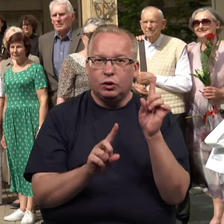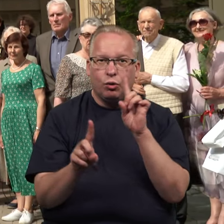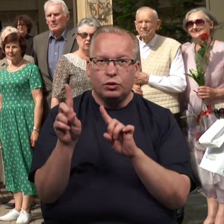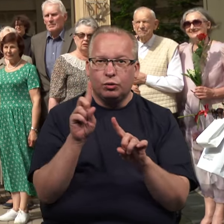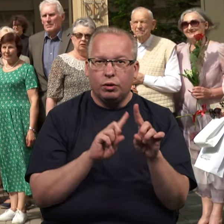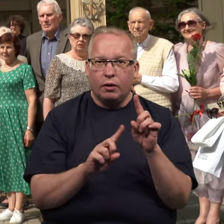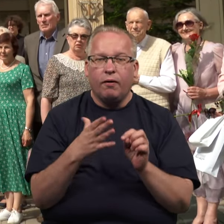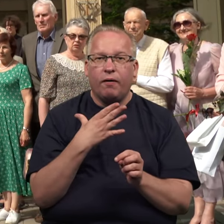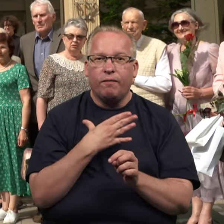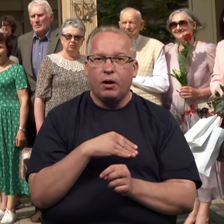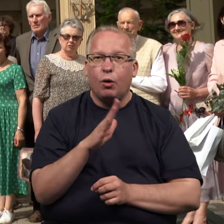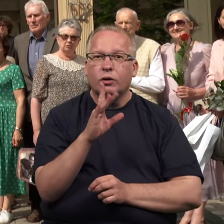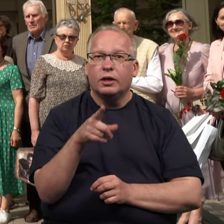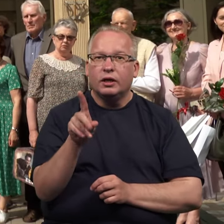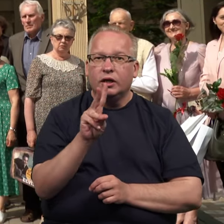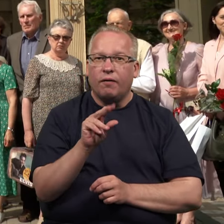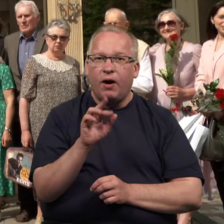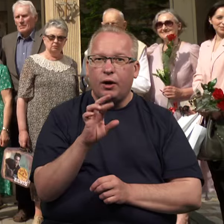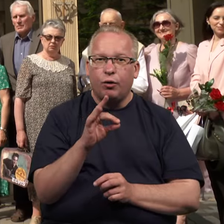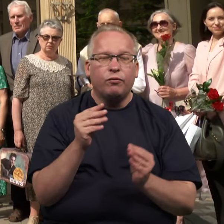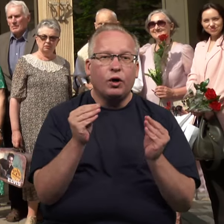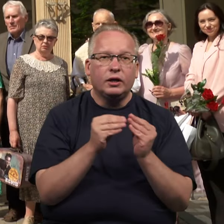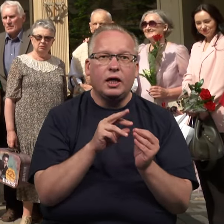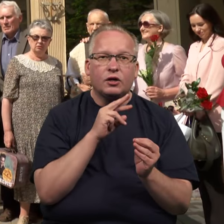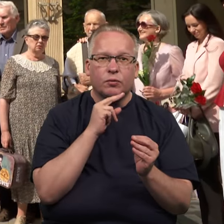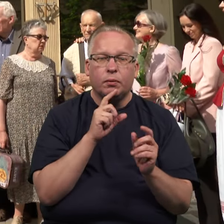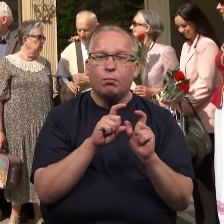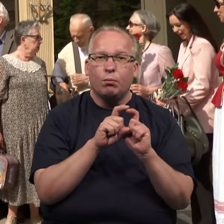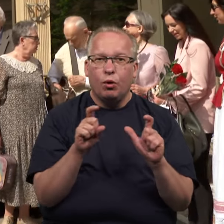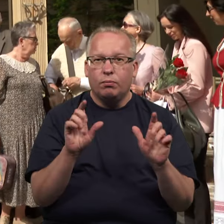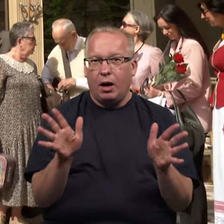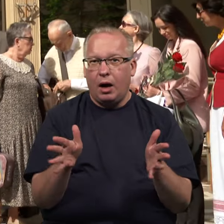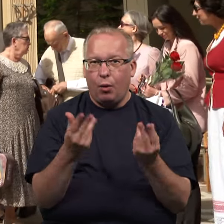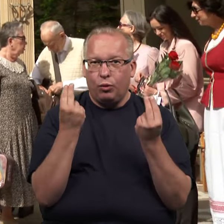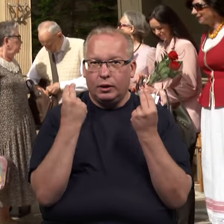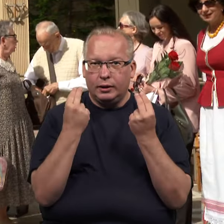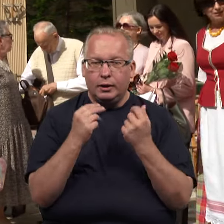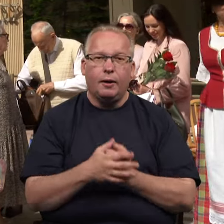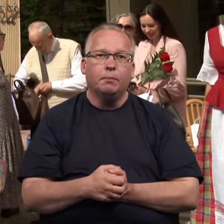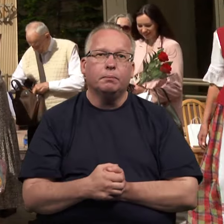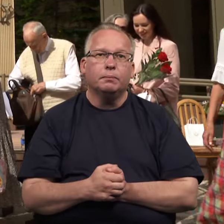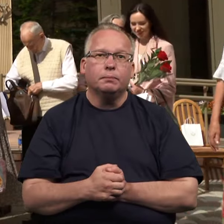atliko Vilniaus Balio Dvariono 10-metės muzikos mokyklos auklėtiniai.